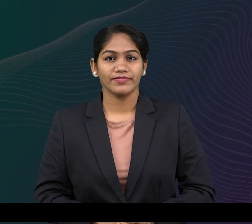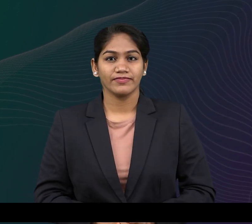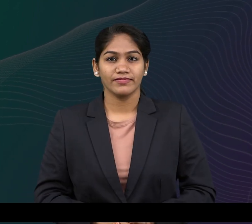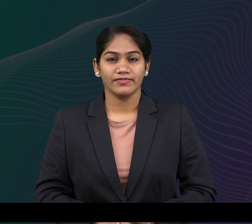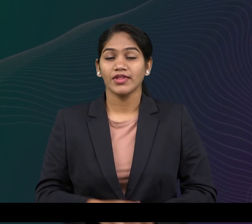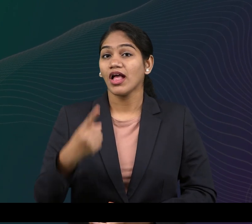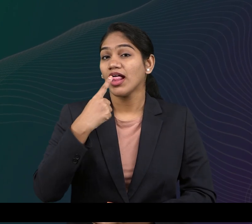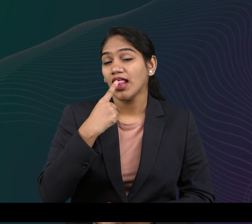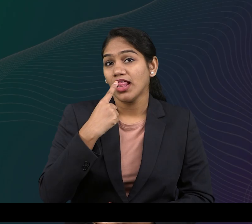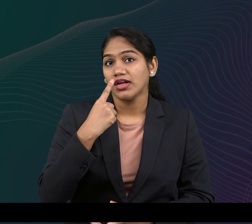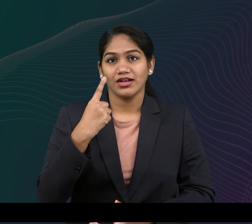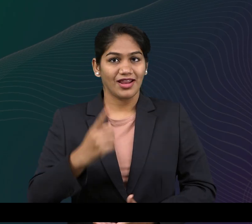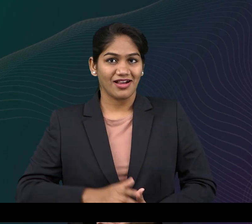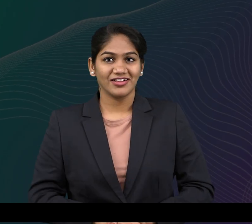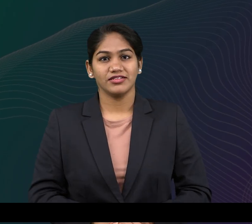जीभ,